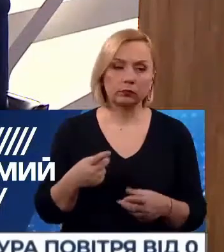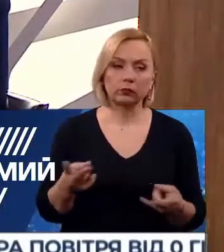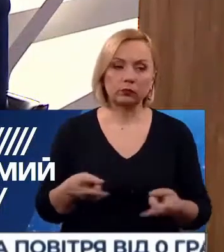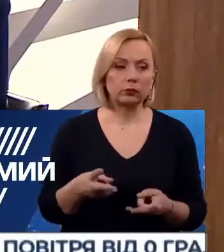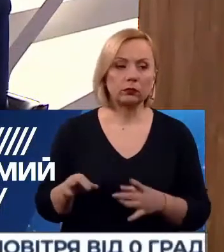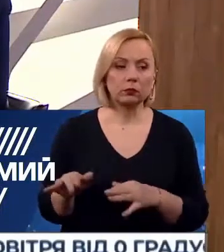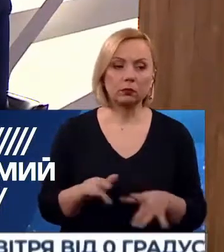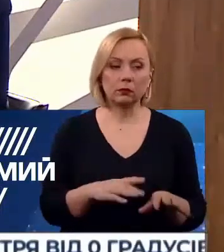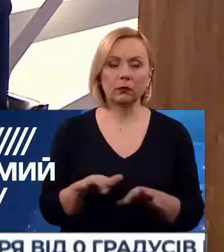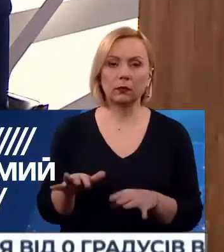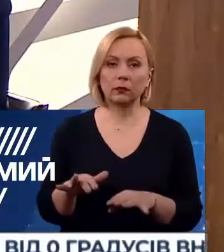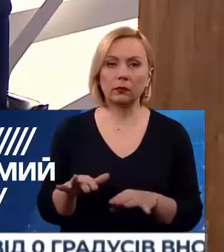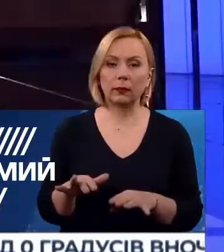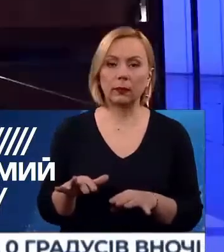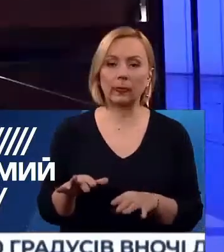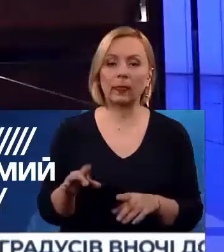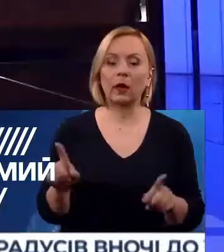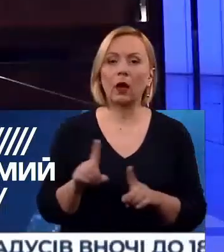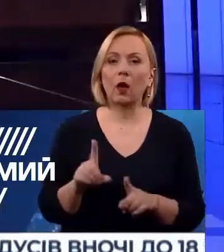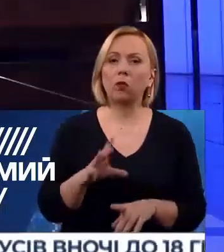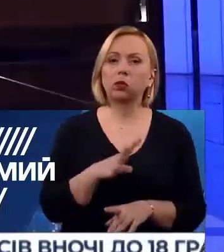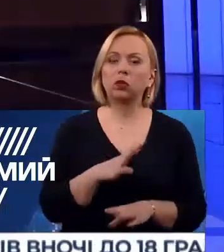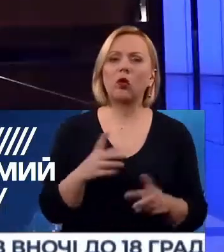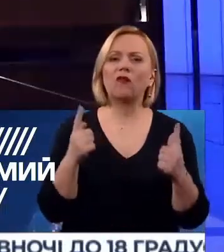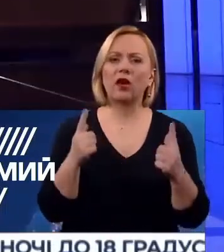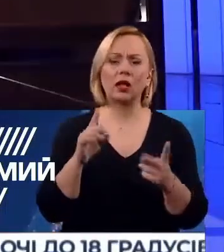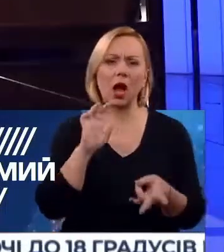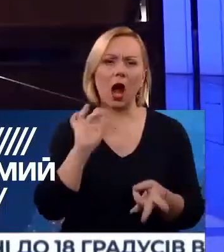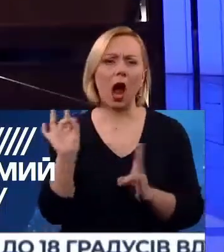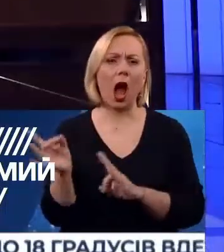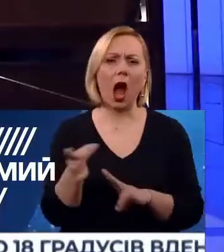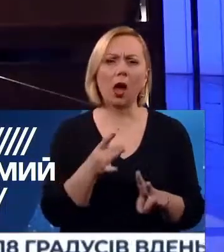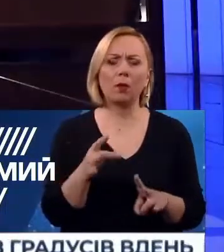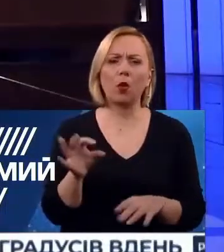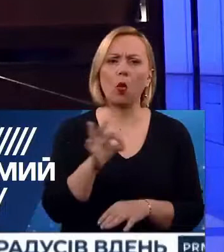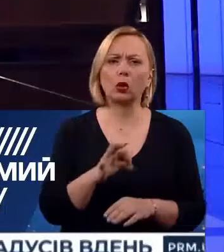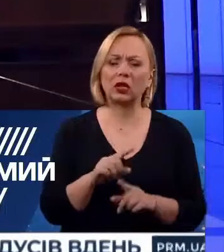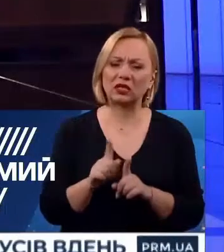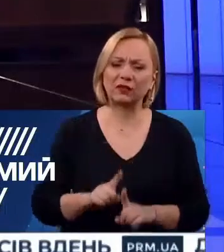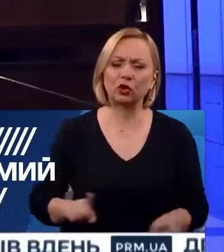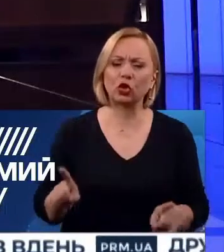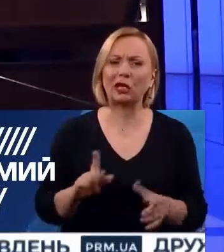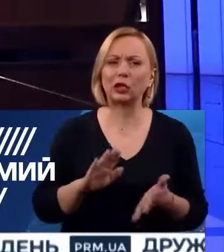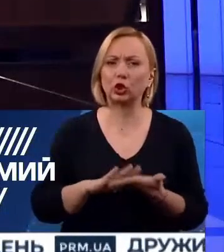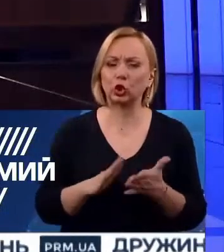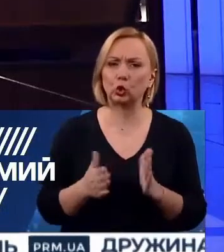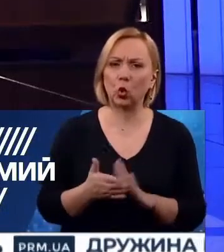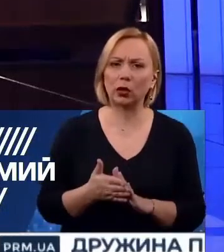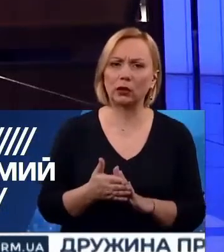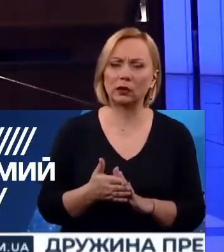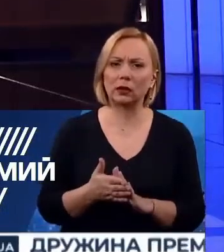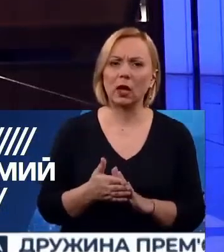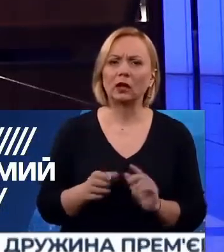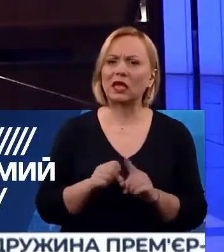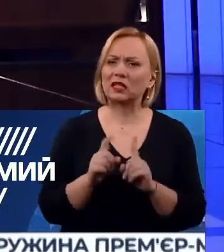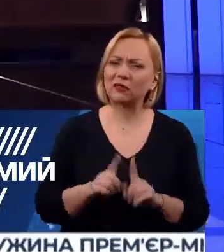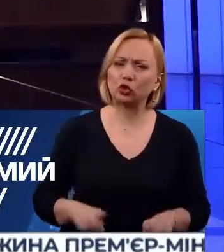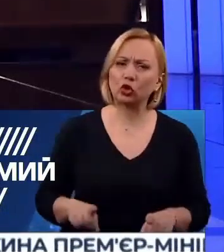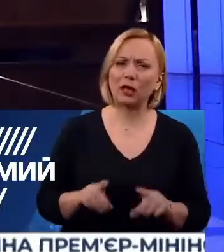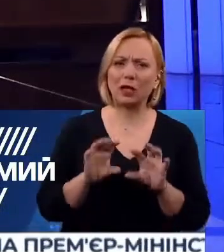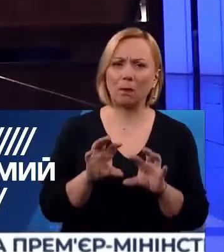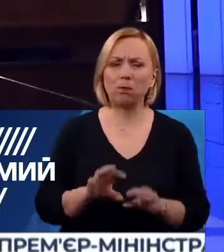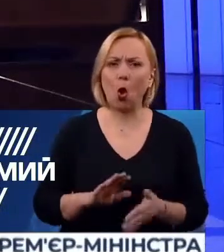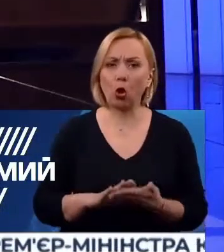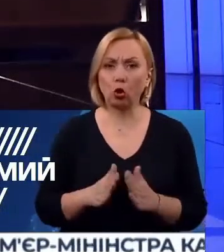інтенсивні заходи. Те, що було великий хайп стосовно надзвичайної ситуації або надзвичайного положення, так